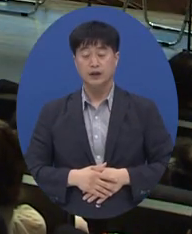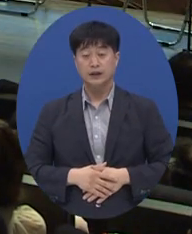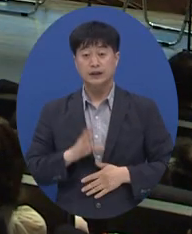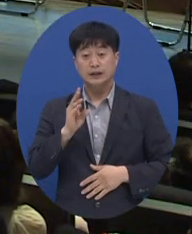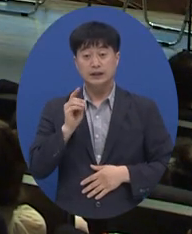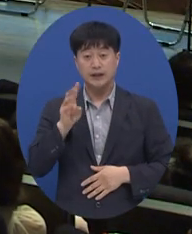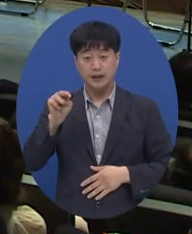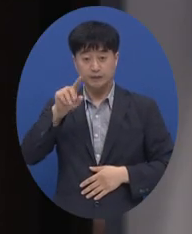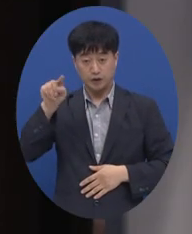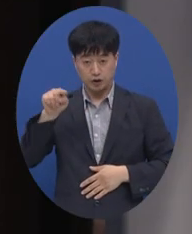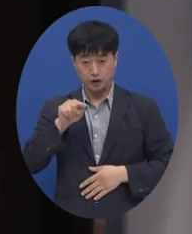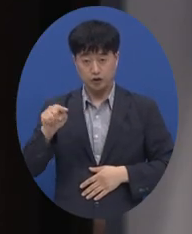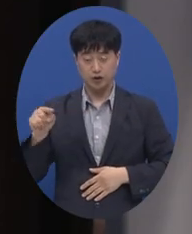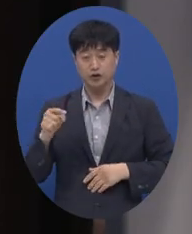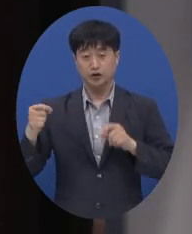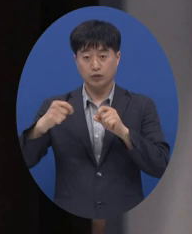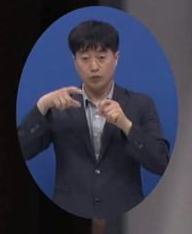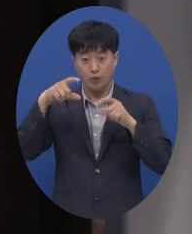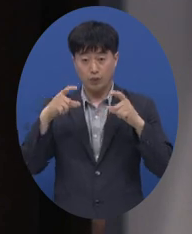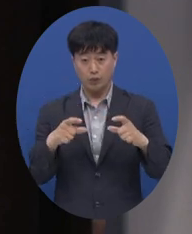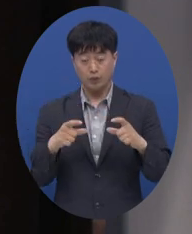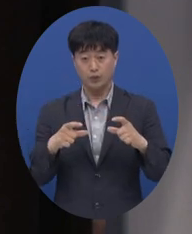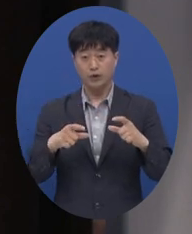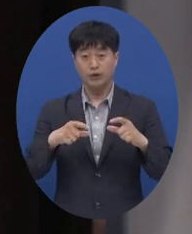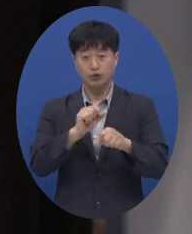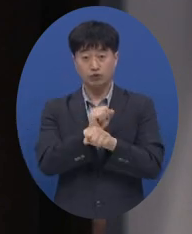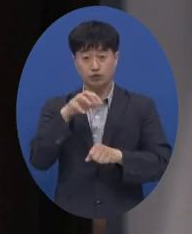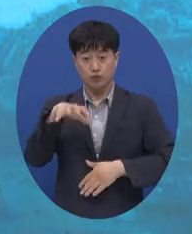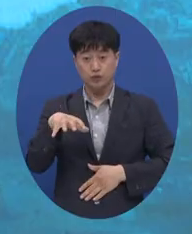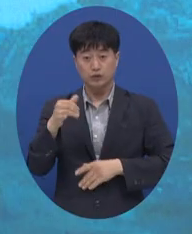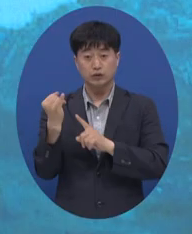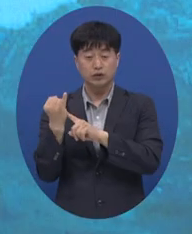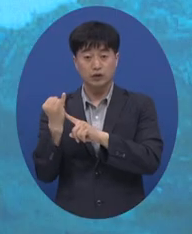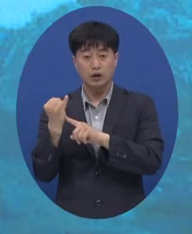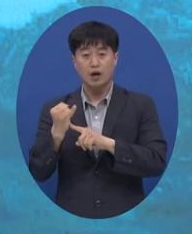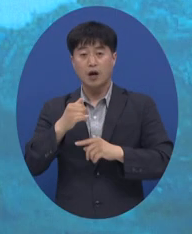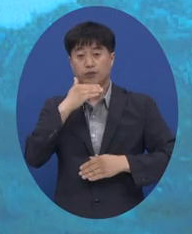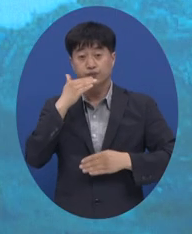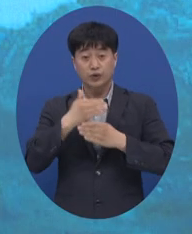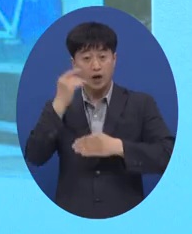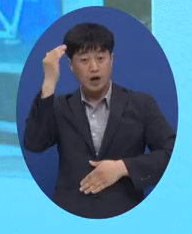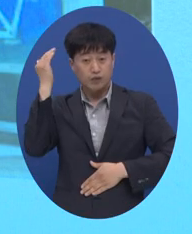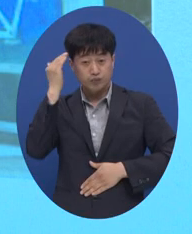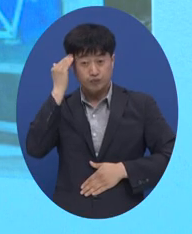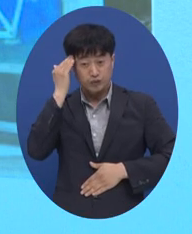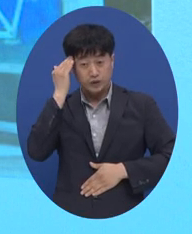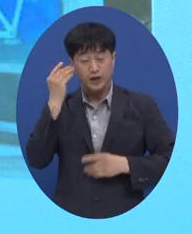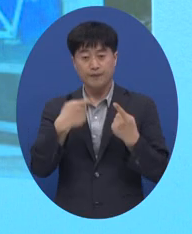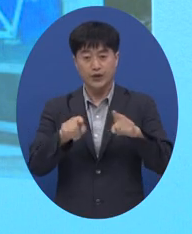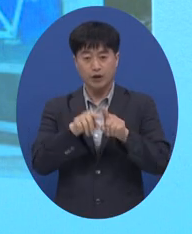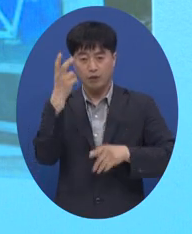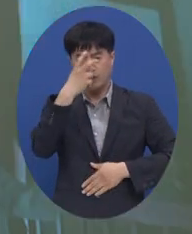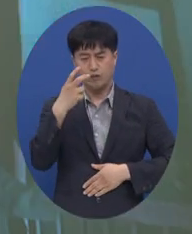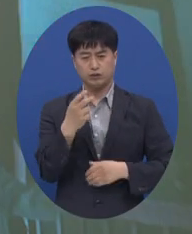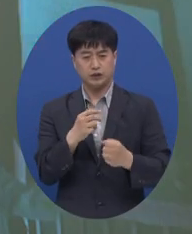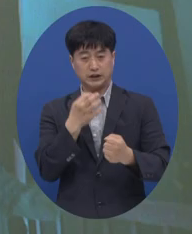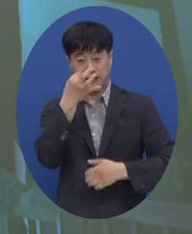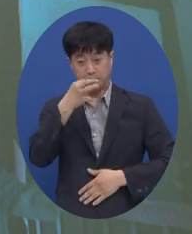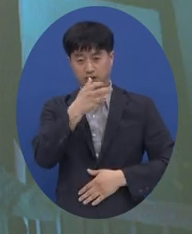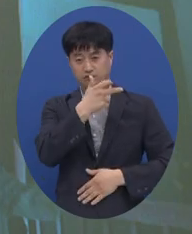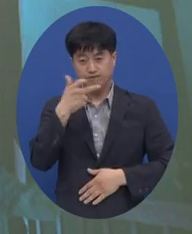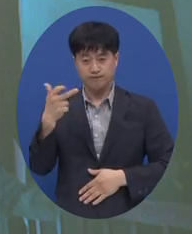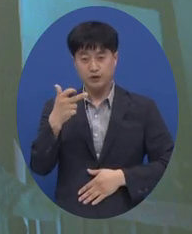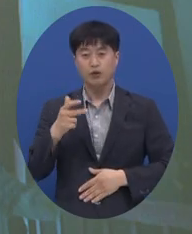접경지역 남북환경협력 전문가인 최연아 연구원은 남북한이 공동 관리해야 시너지 효과를 낼 수 있다며 지자체 차원의